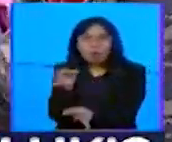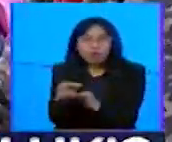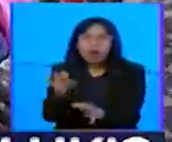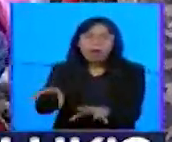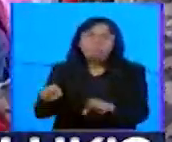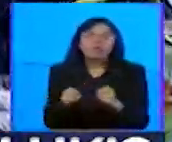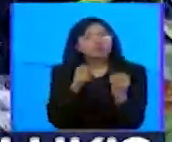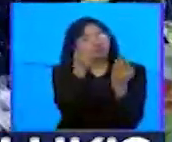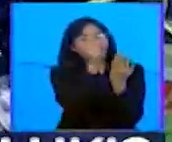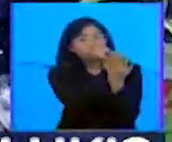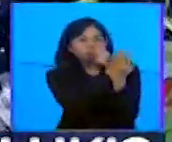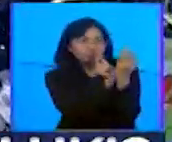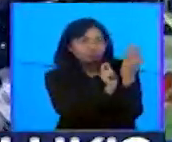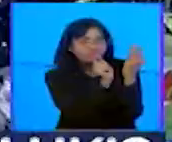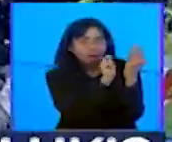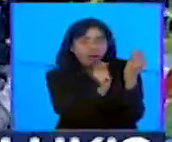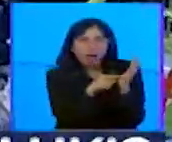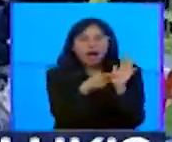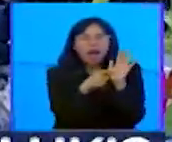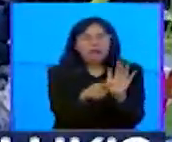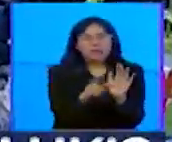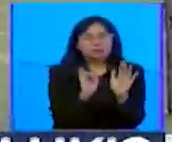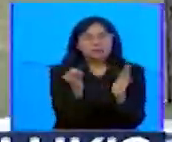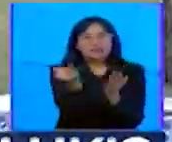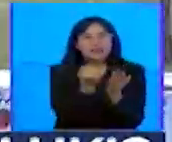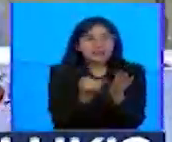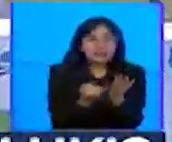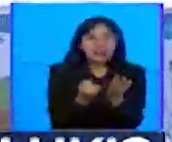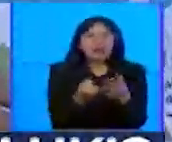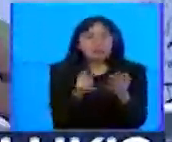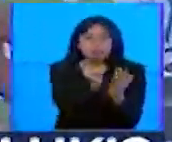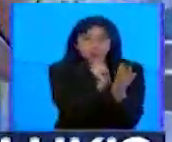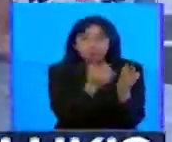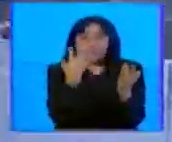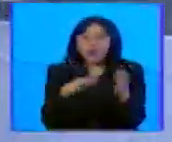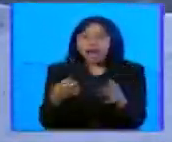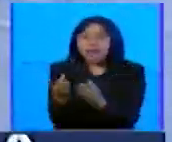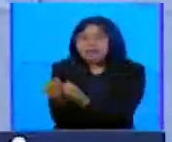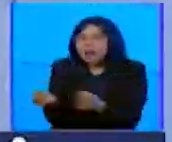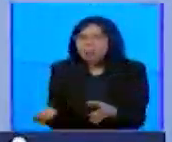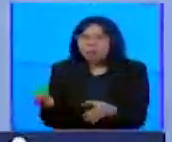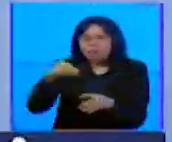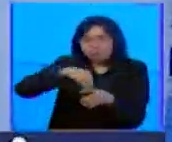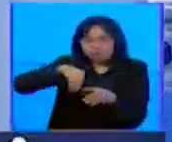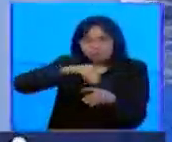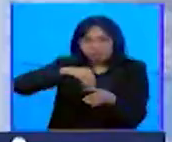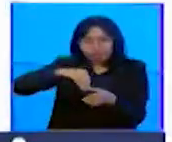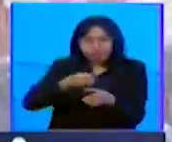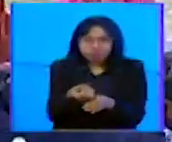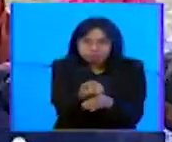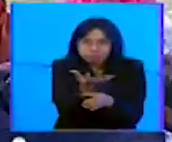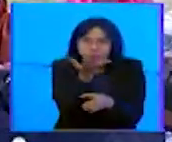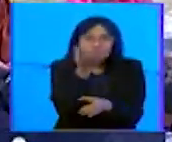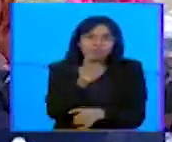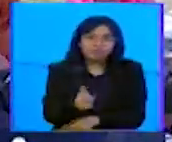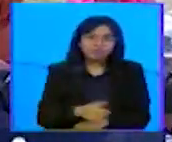ini kemudian dilukis sebagai sebuah karya seni dan diisi dengan tanaman dalam upaya mewujudkan program Green School.